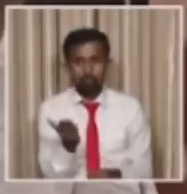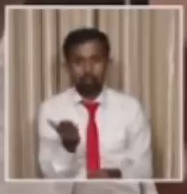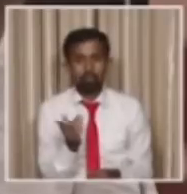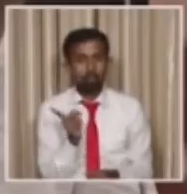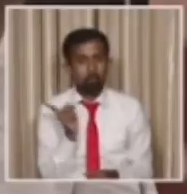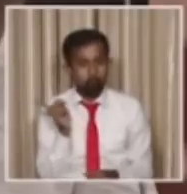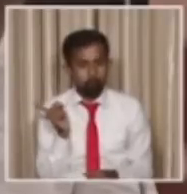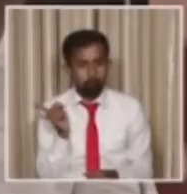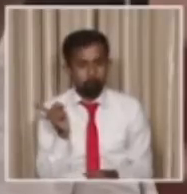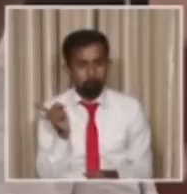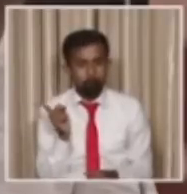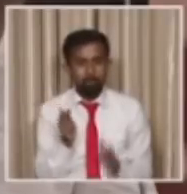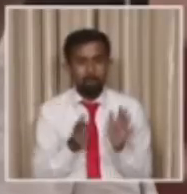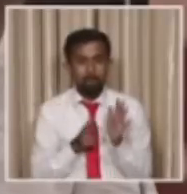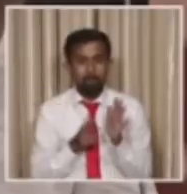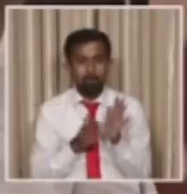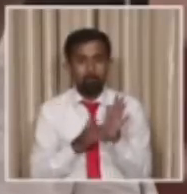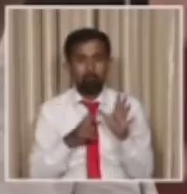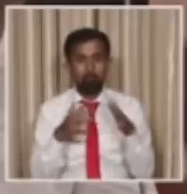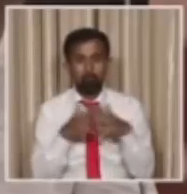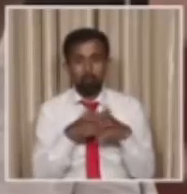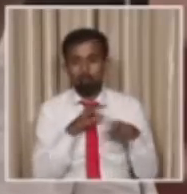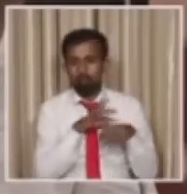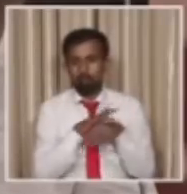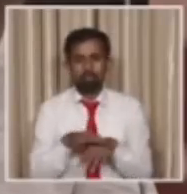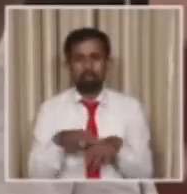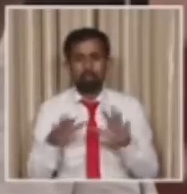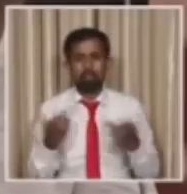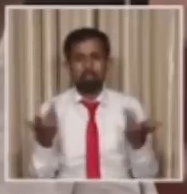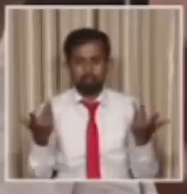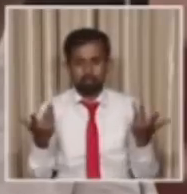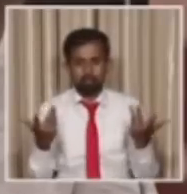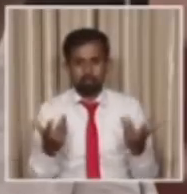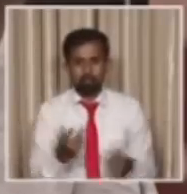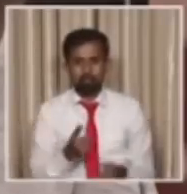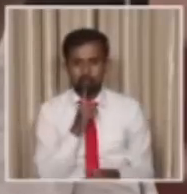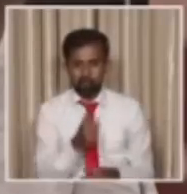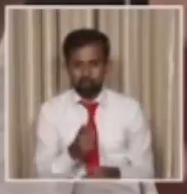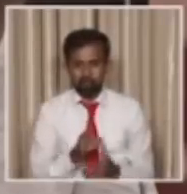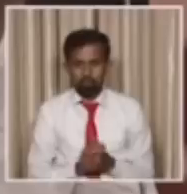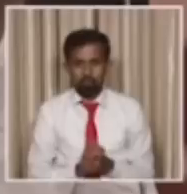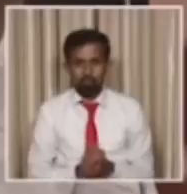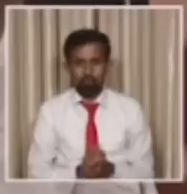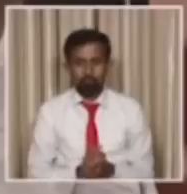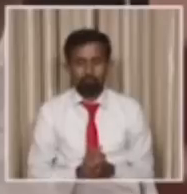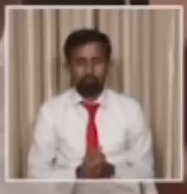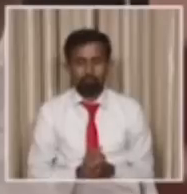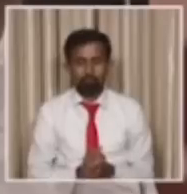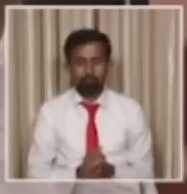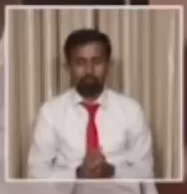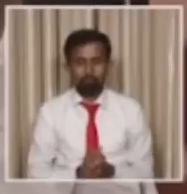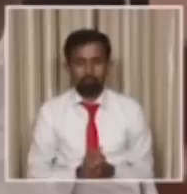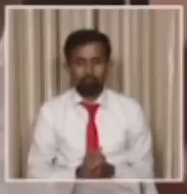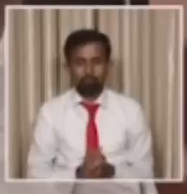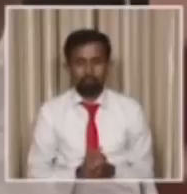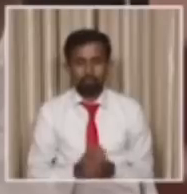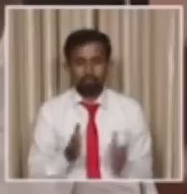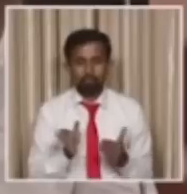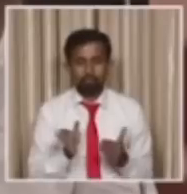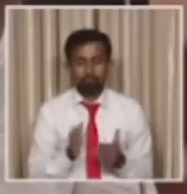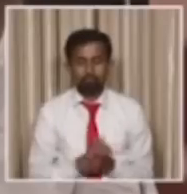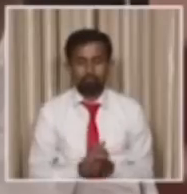මේ නෞෆ මෞලවිව ගෙනිහිල්ලා නැත්තේ. ඒකයි මං කිව්වේ. ඉතින් එතකොට අනිත් එක